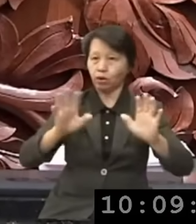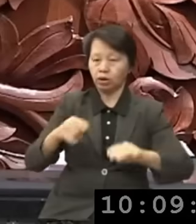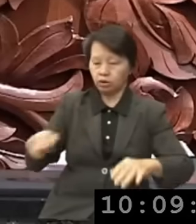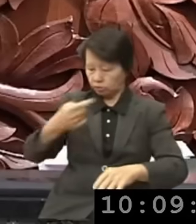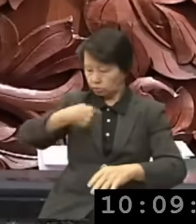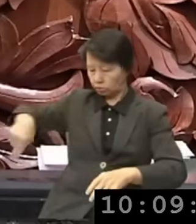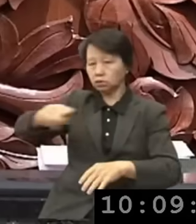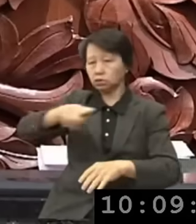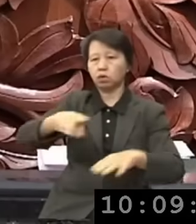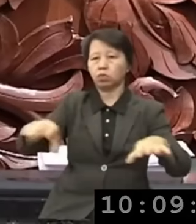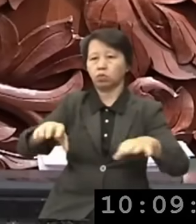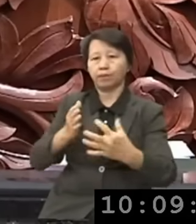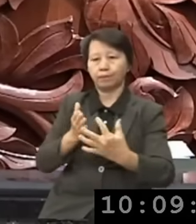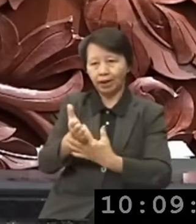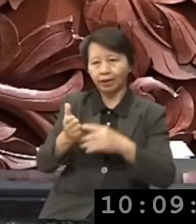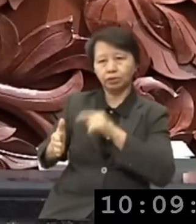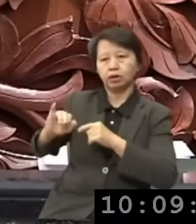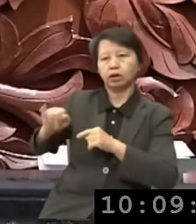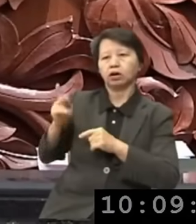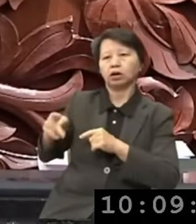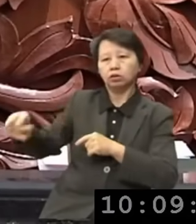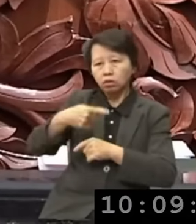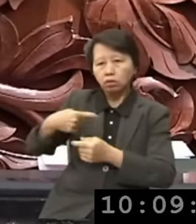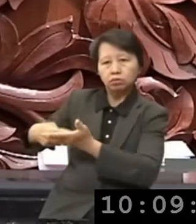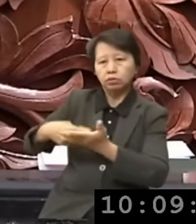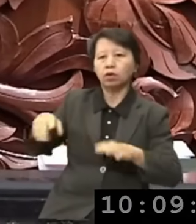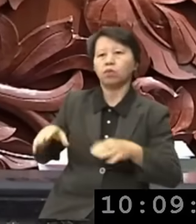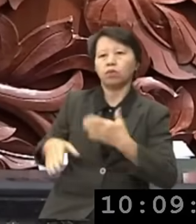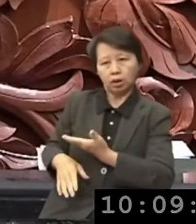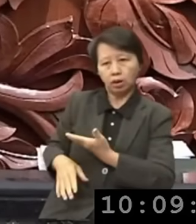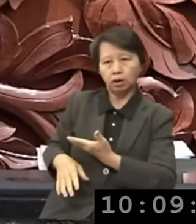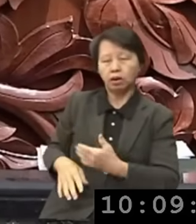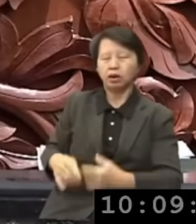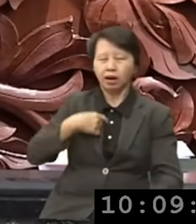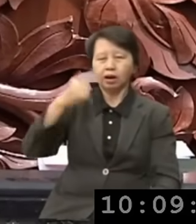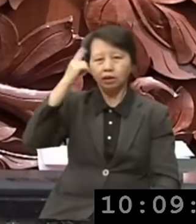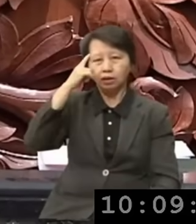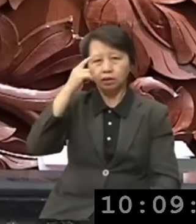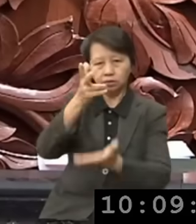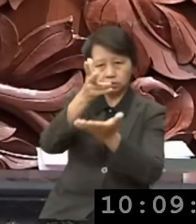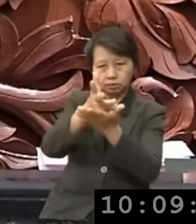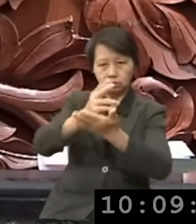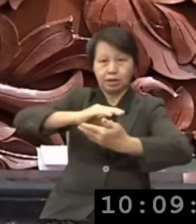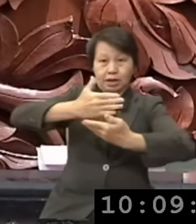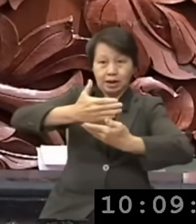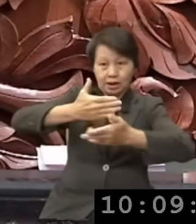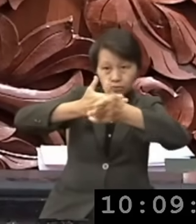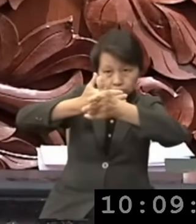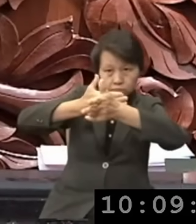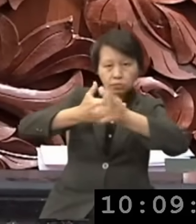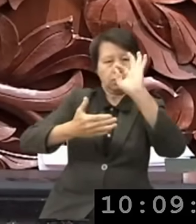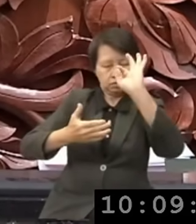buat semua melalui satu jawatankuasa baik isu yang kedua ialah saya tahu live streaming ini benda yang